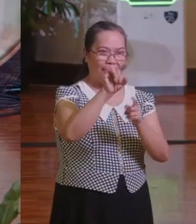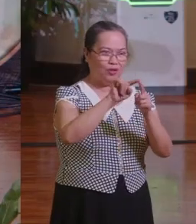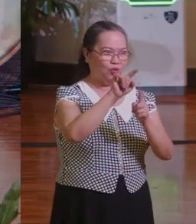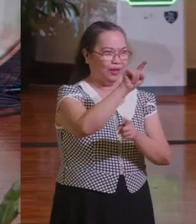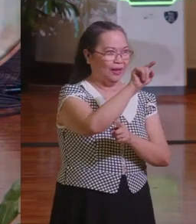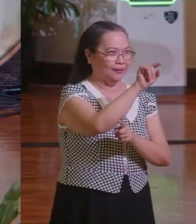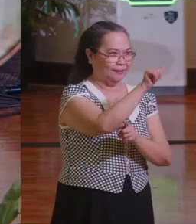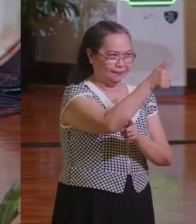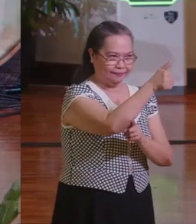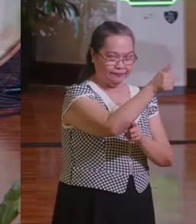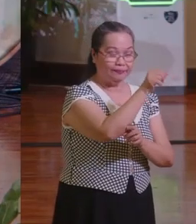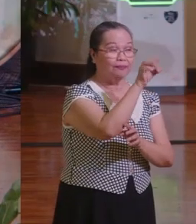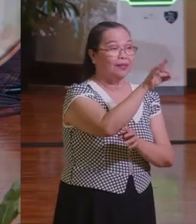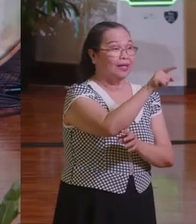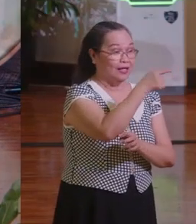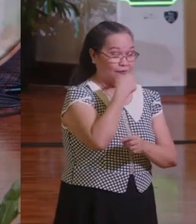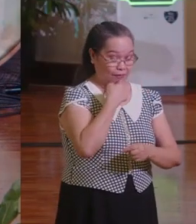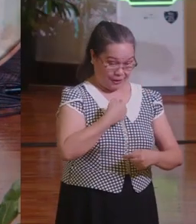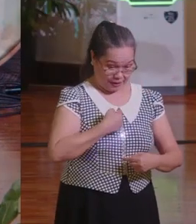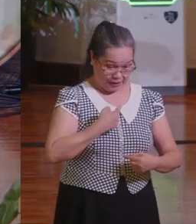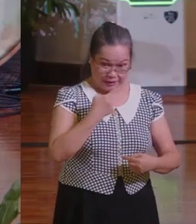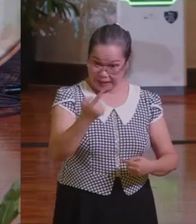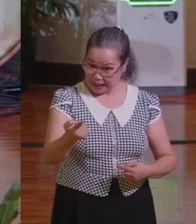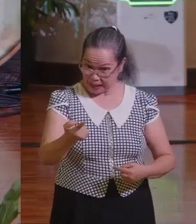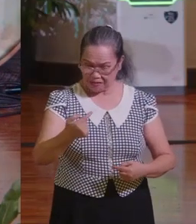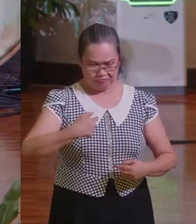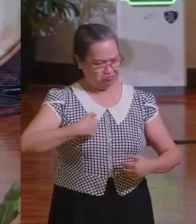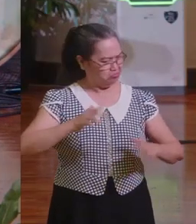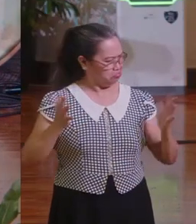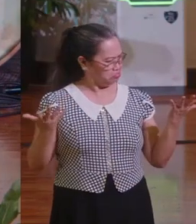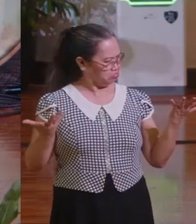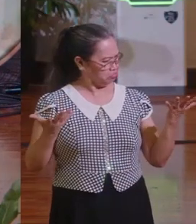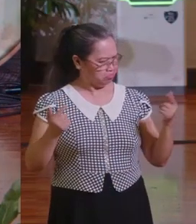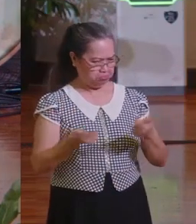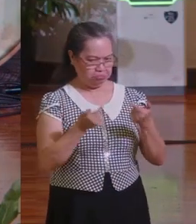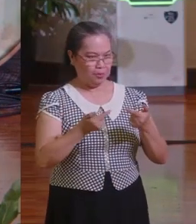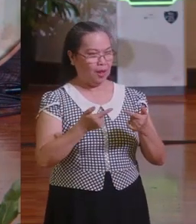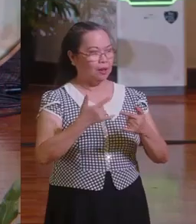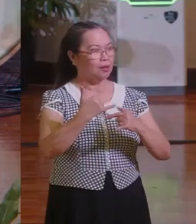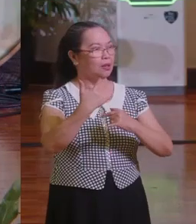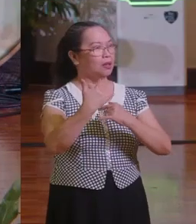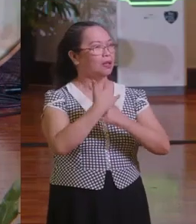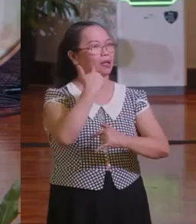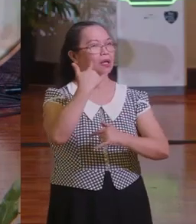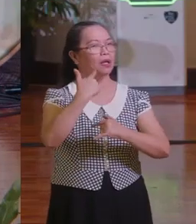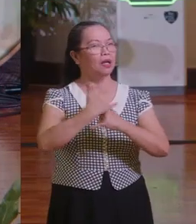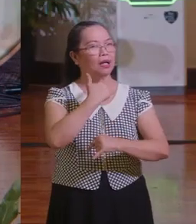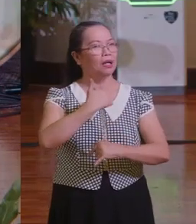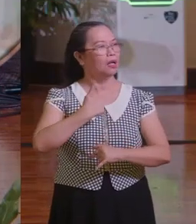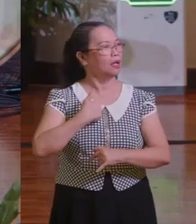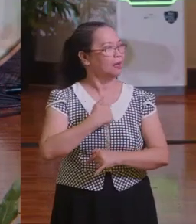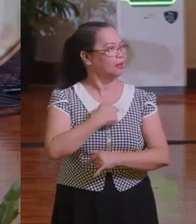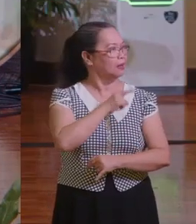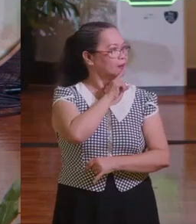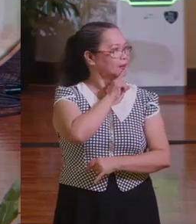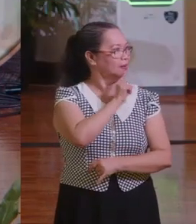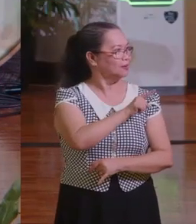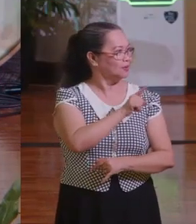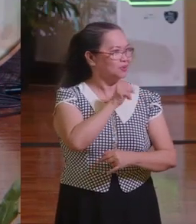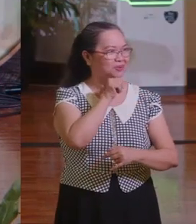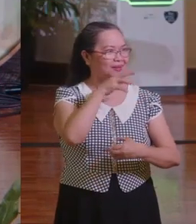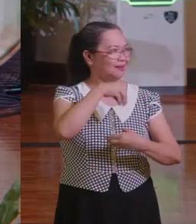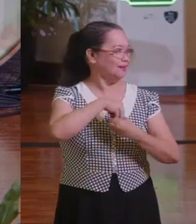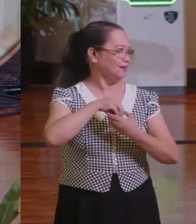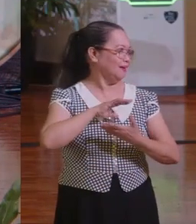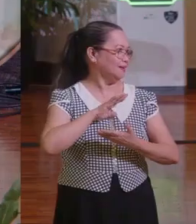10, if we say we have no sin, we deceive ourselves, and the truth is not in